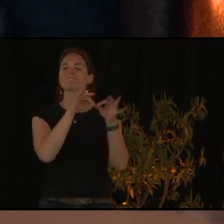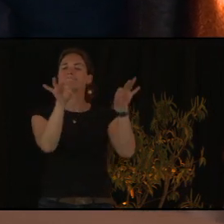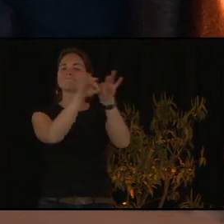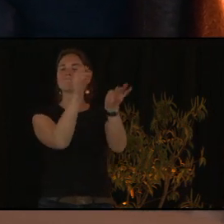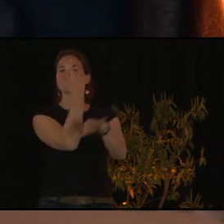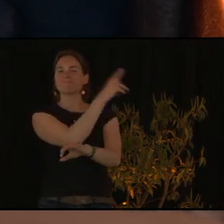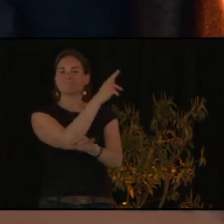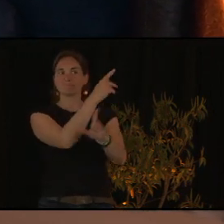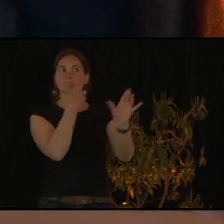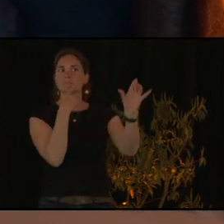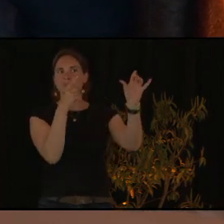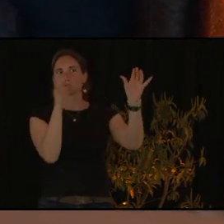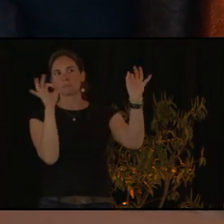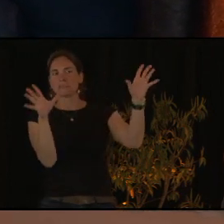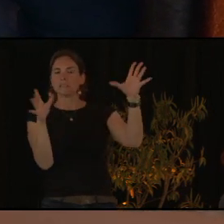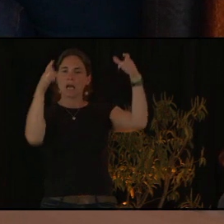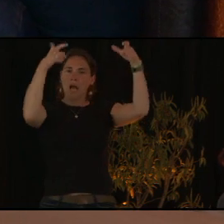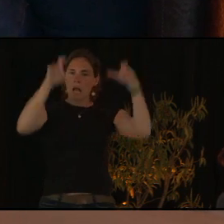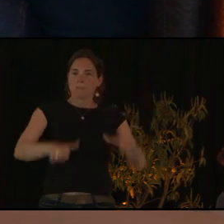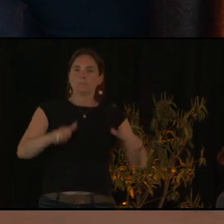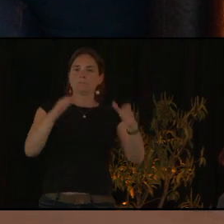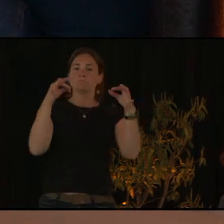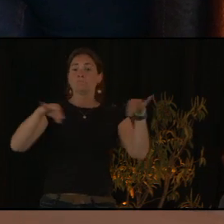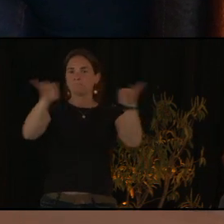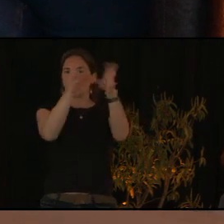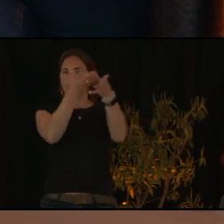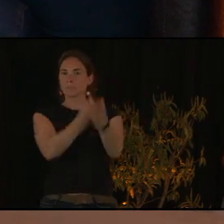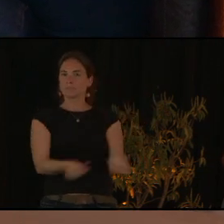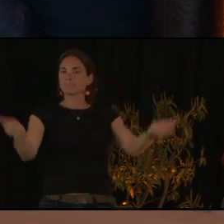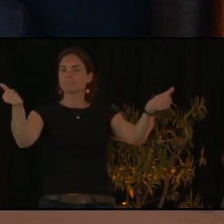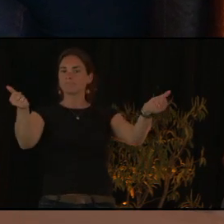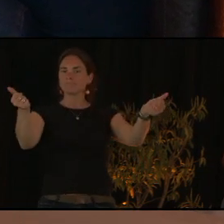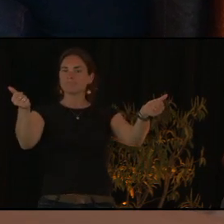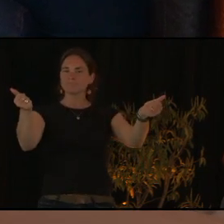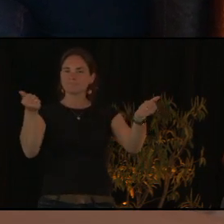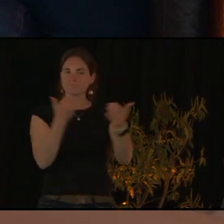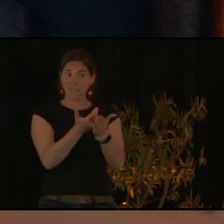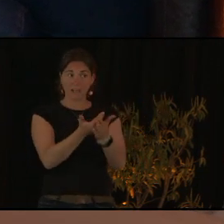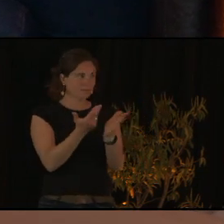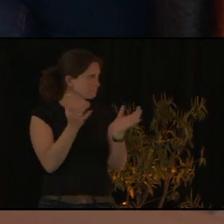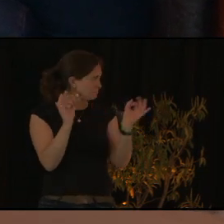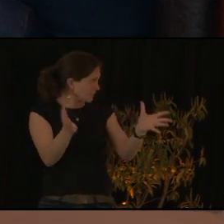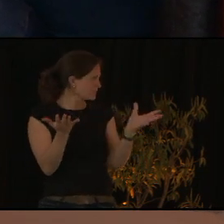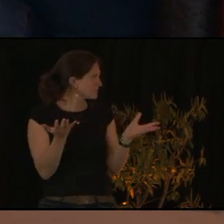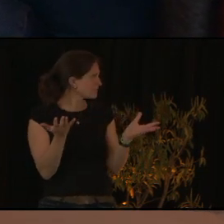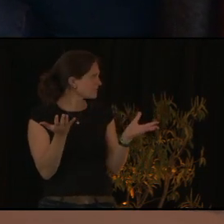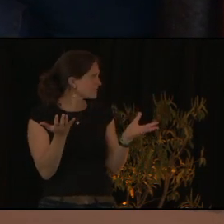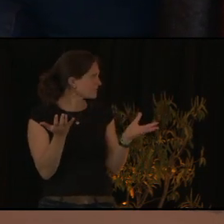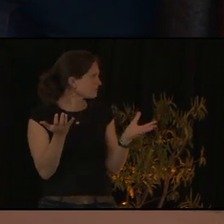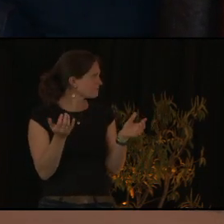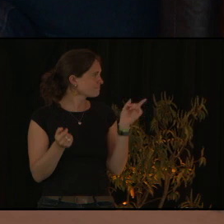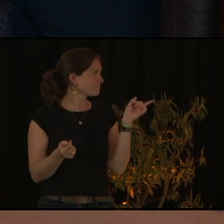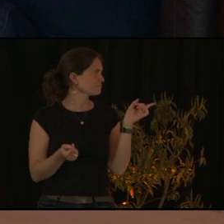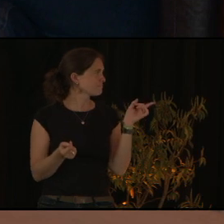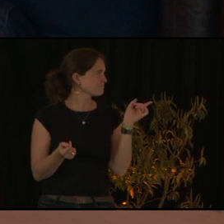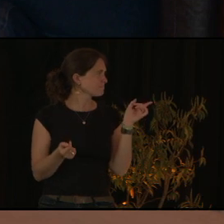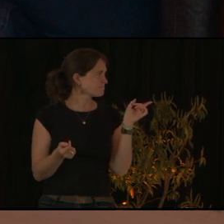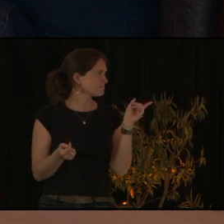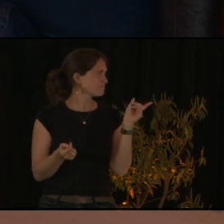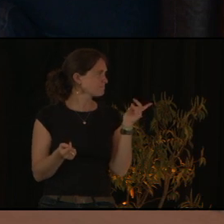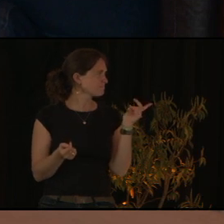un peu l'Atlantide. Enfin, ouais. Ça aussi, ça déclenche une intensité narrative. Ben en fait, oui,